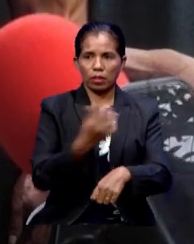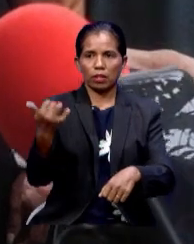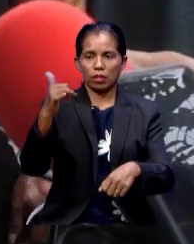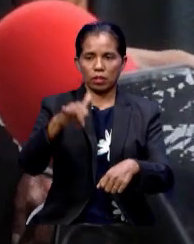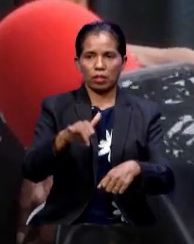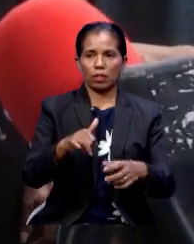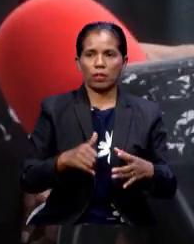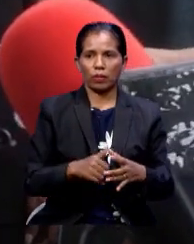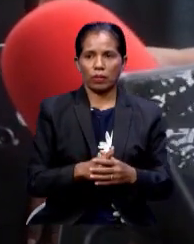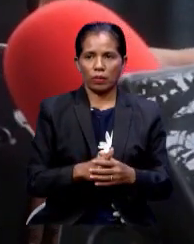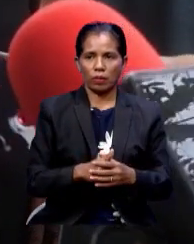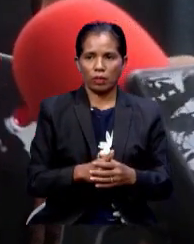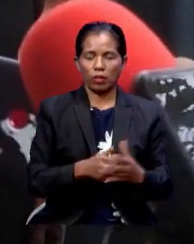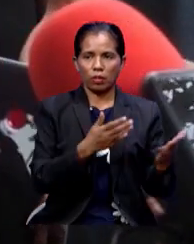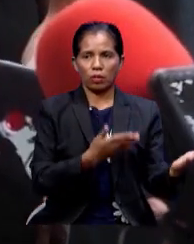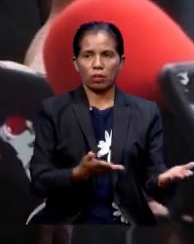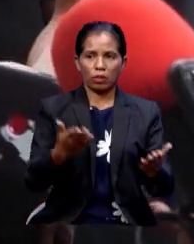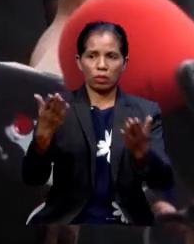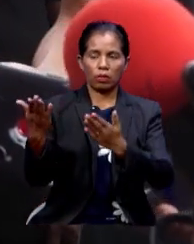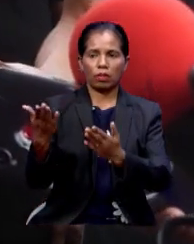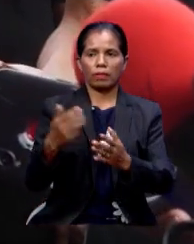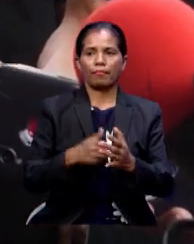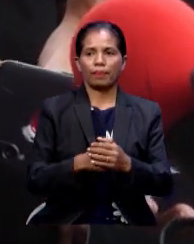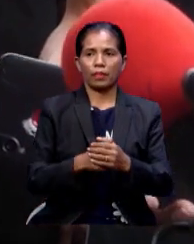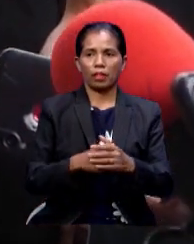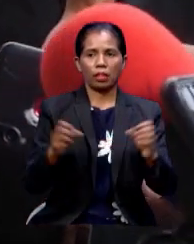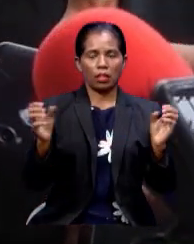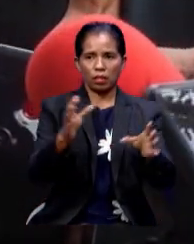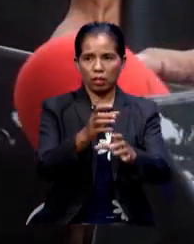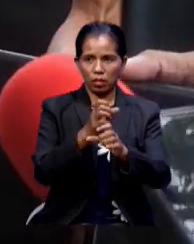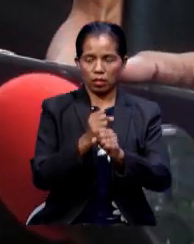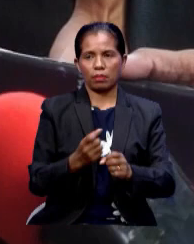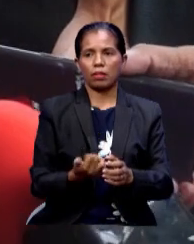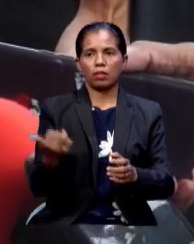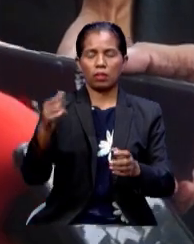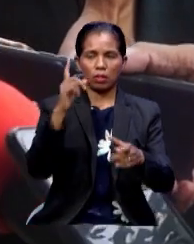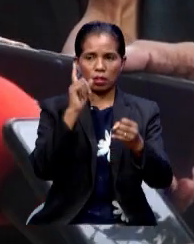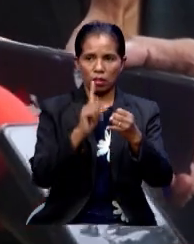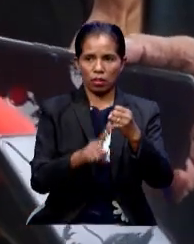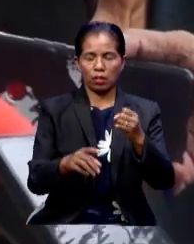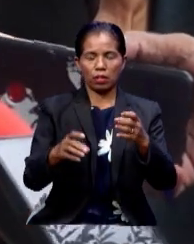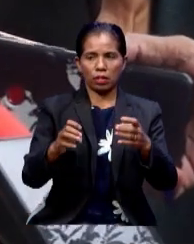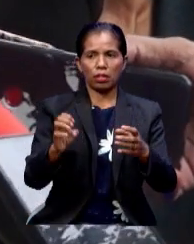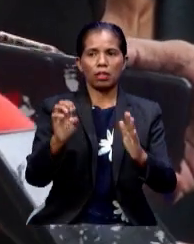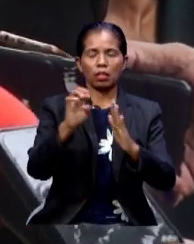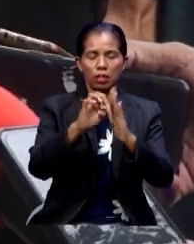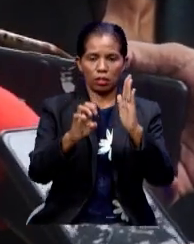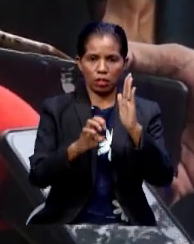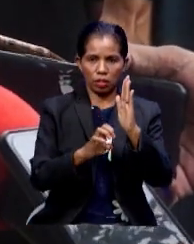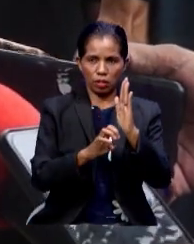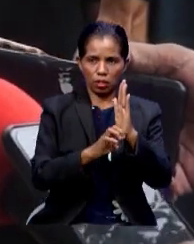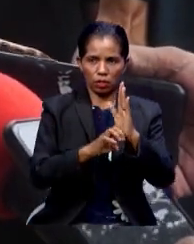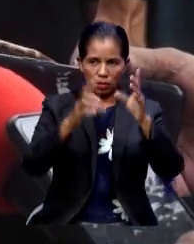ne odbeiro lori ba bairo mai be lasi então coicos estado di siri sira hela na hate